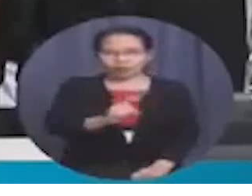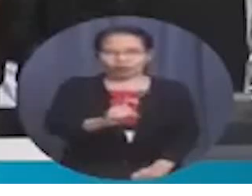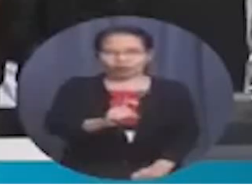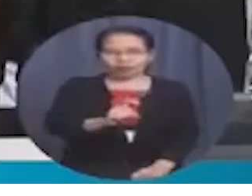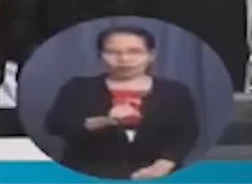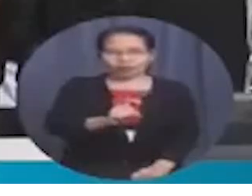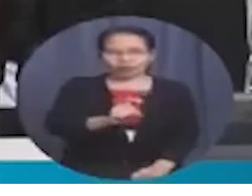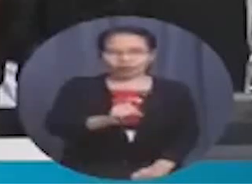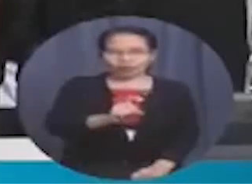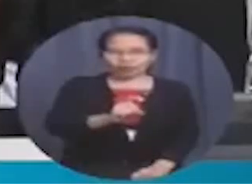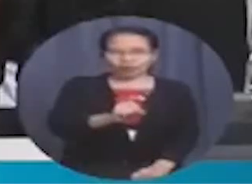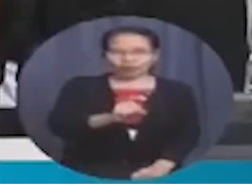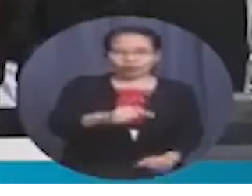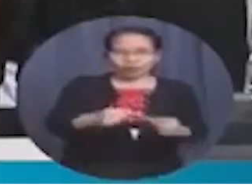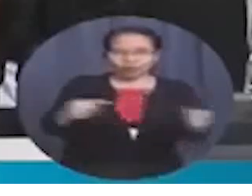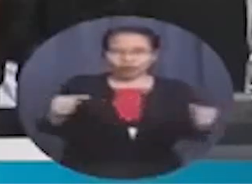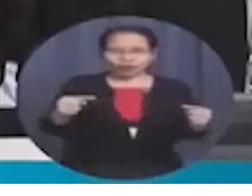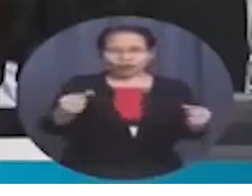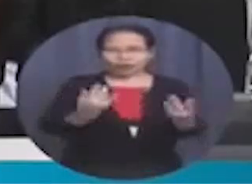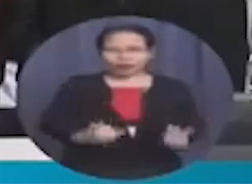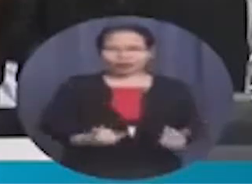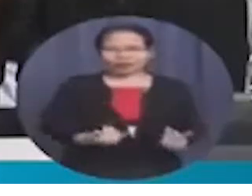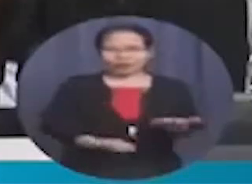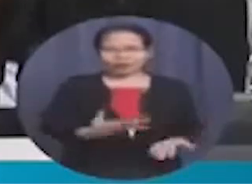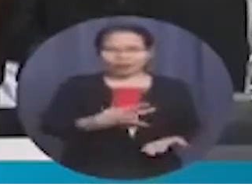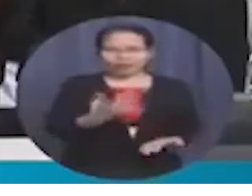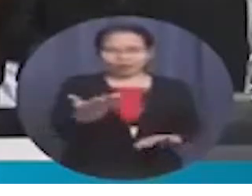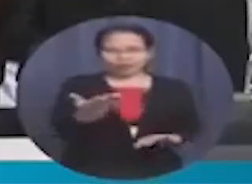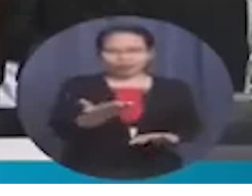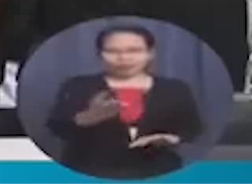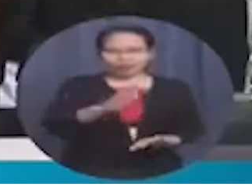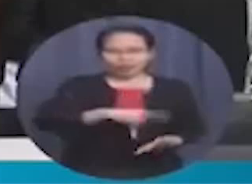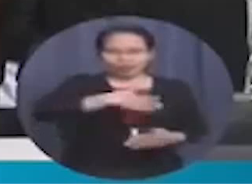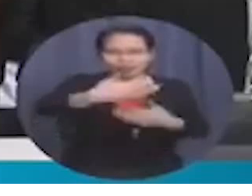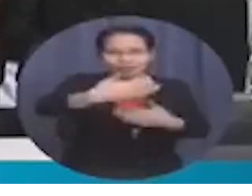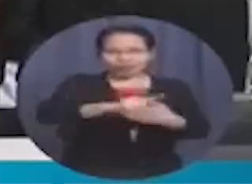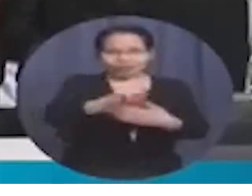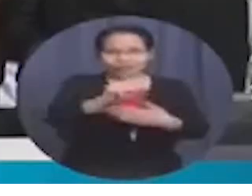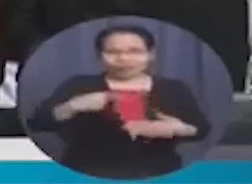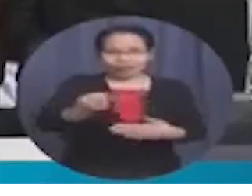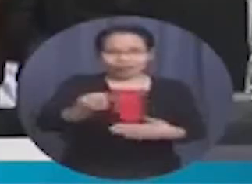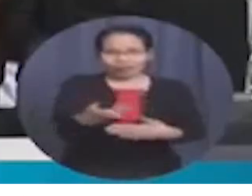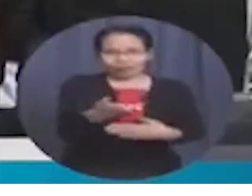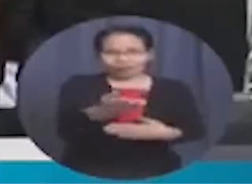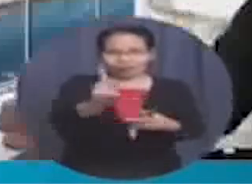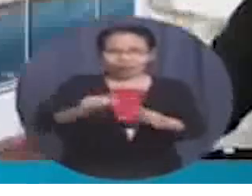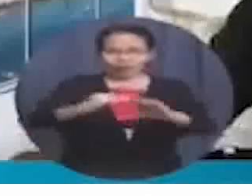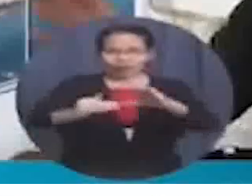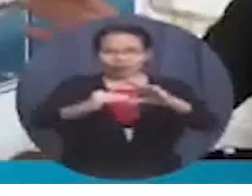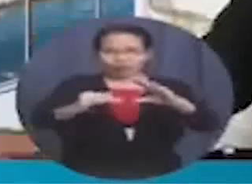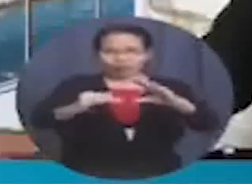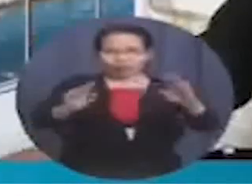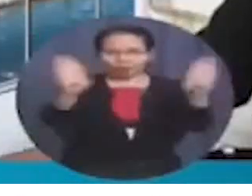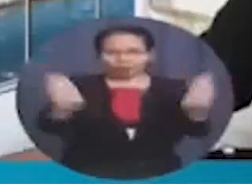itong si itong tumututol na ito. Ngayon, no, baka gusto mo, ikaw ang sumunod na magtanong. Sabihin mo lang, ilagay mo sa chatbot,